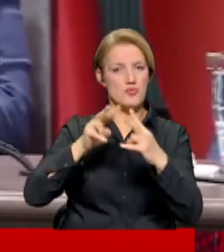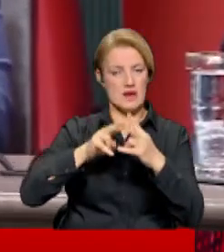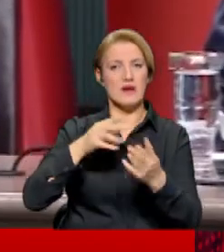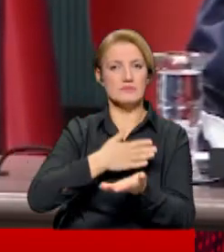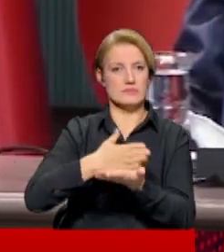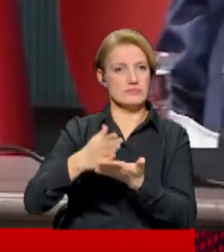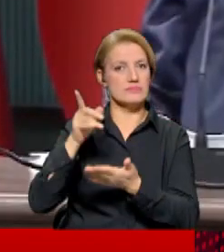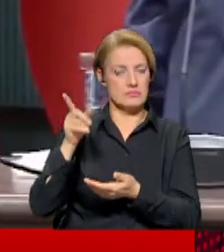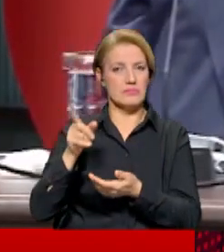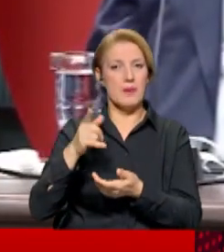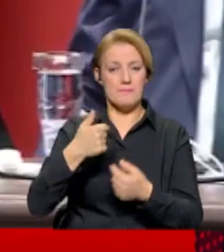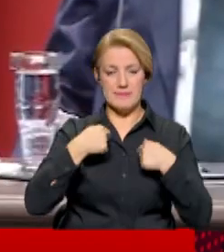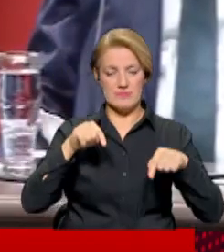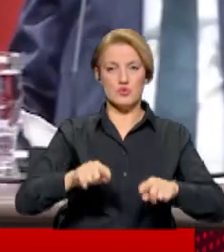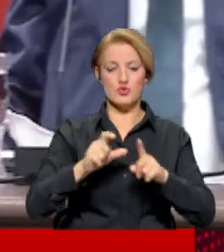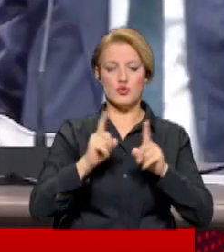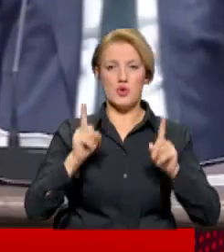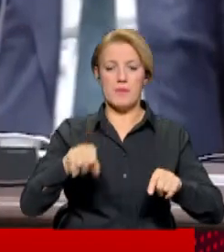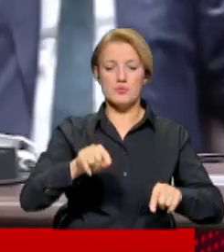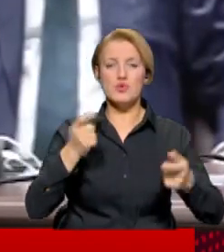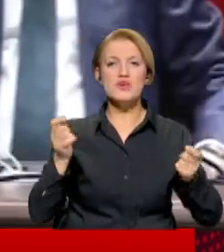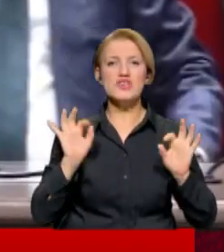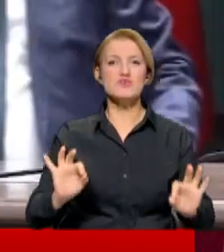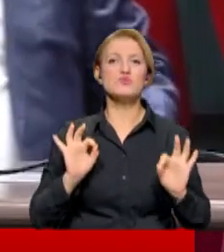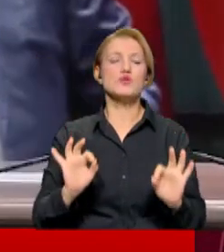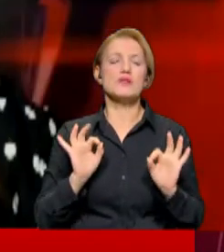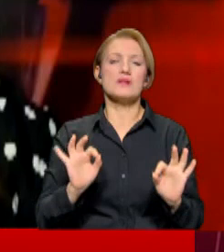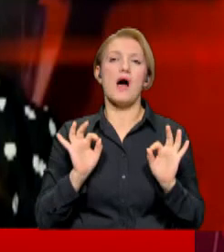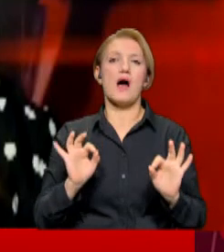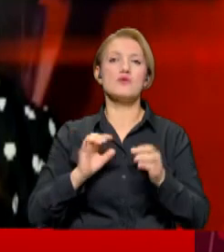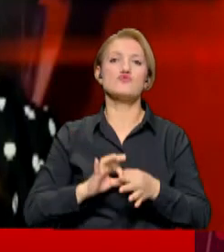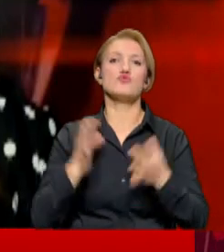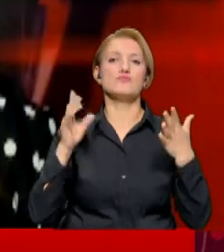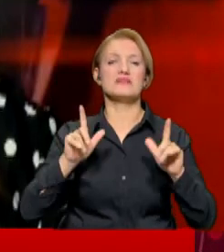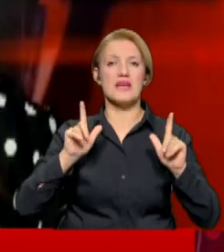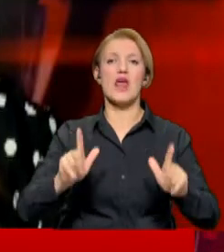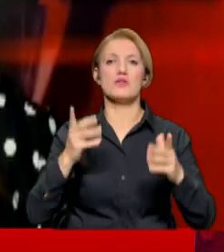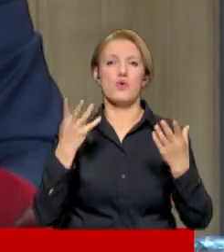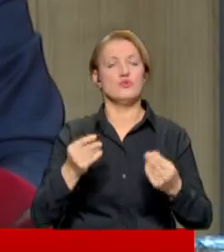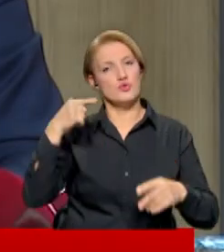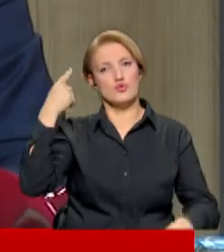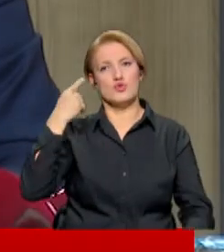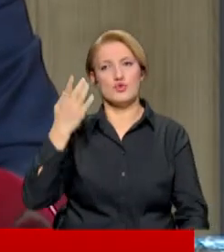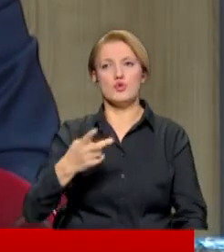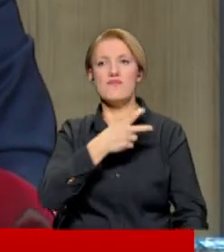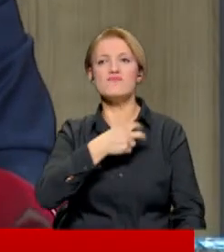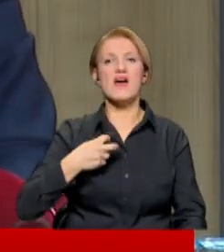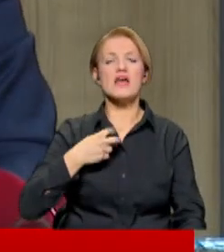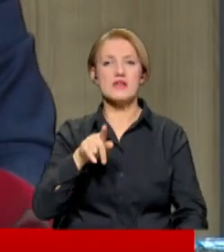sürdürmekte Yani biz bu dönem bu işi mutlaka ve mutlaka çözülmesinin gerektiğini düşünüyoruz